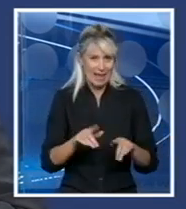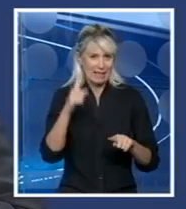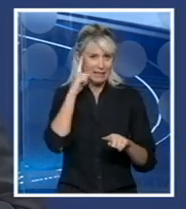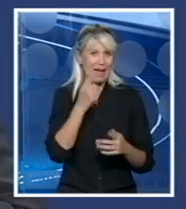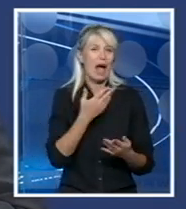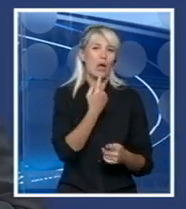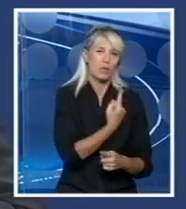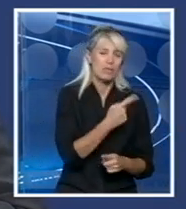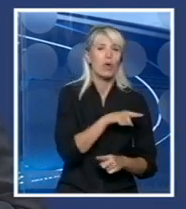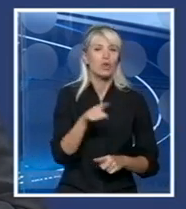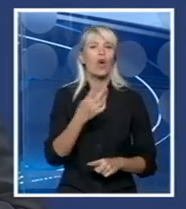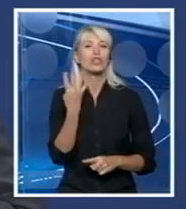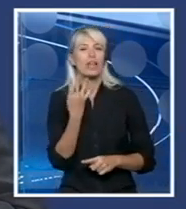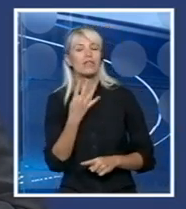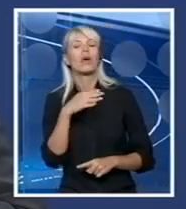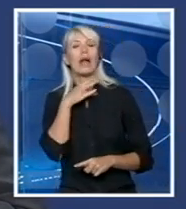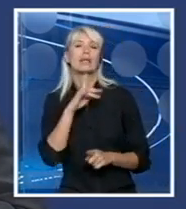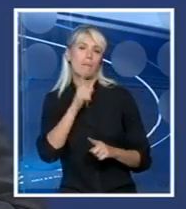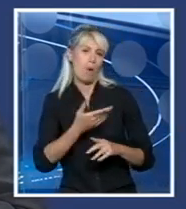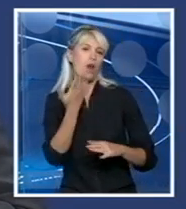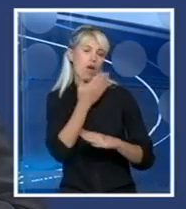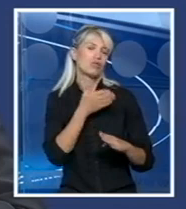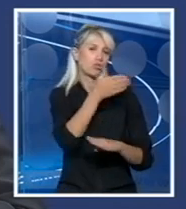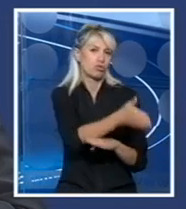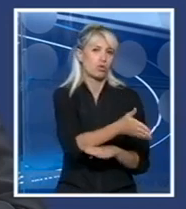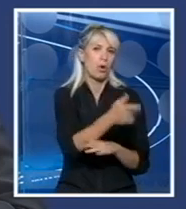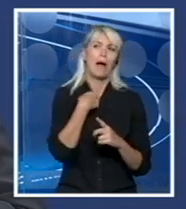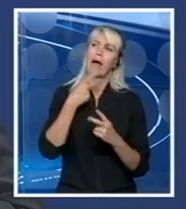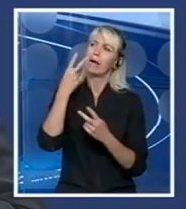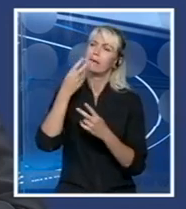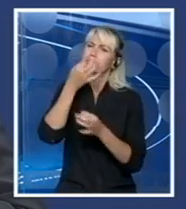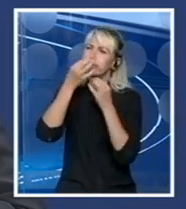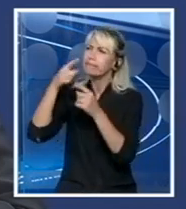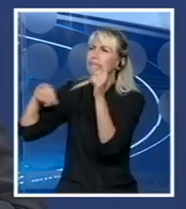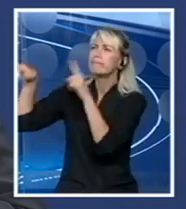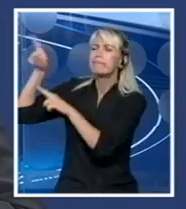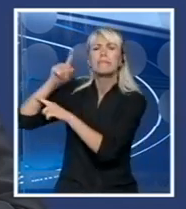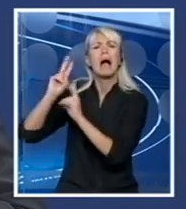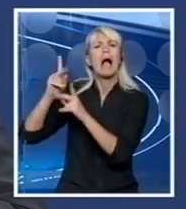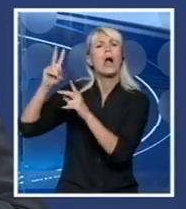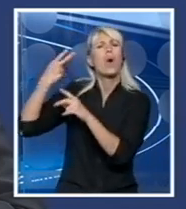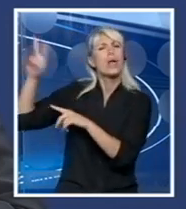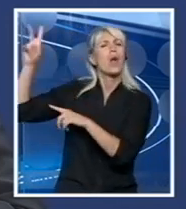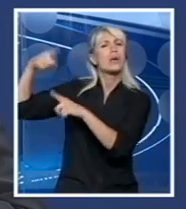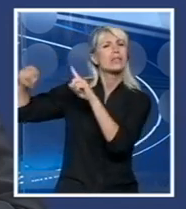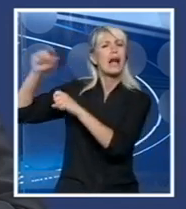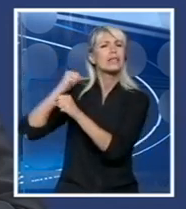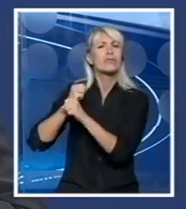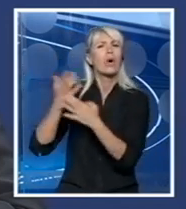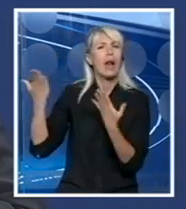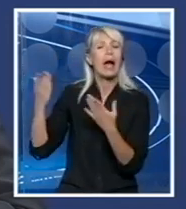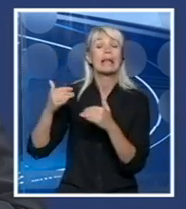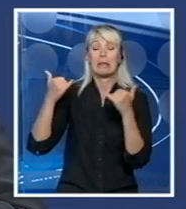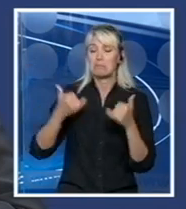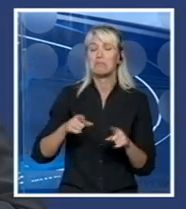način treba da krenu na nastavu. Analizirajući rad mnogih evropskih zemalja ili ministarstava, i mogu odmah da vam kažem da je u toku u mnogim